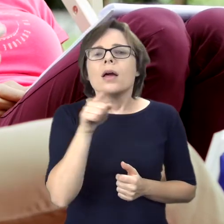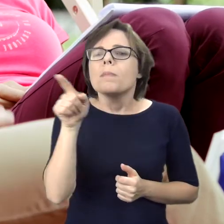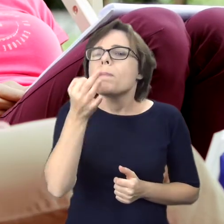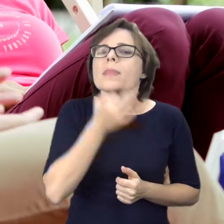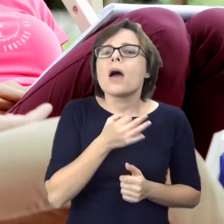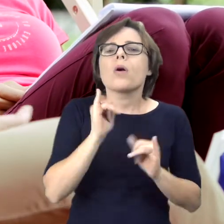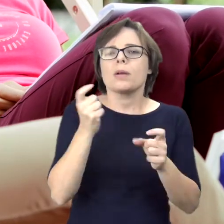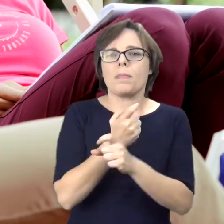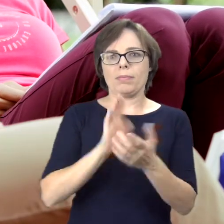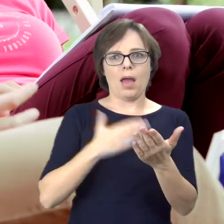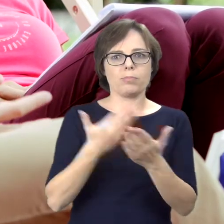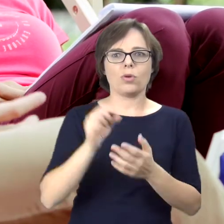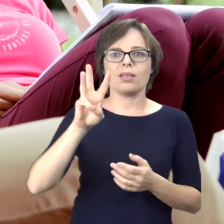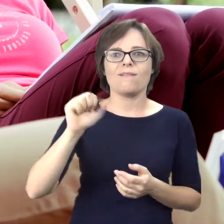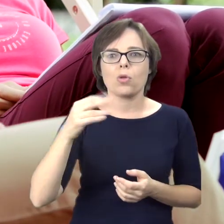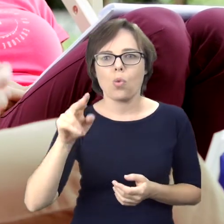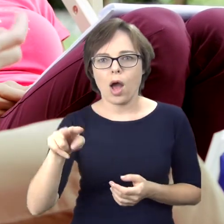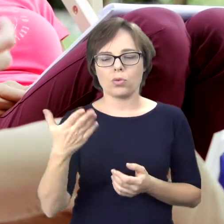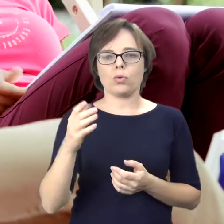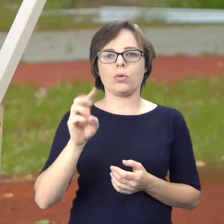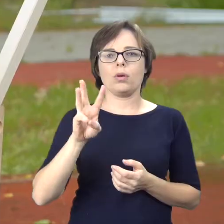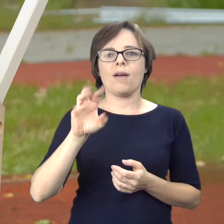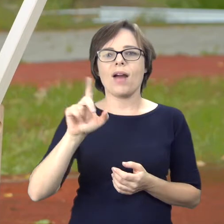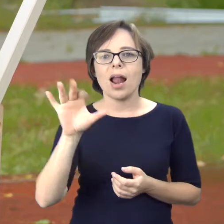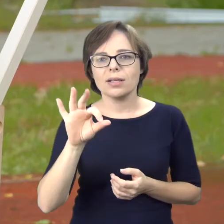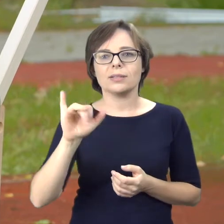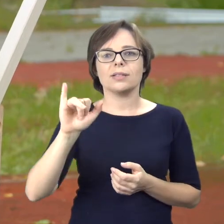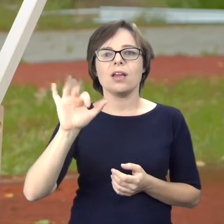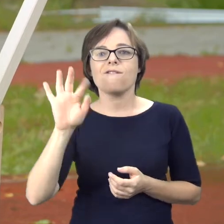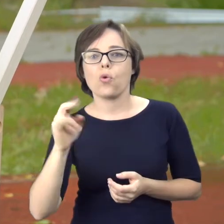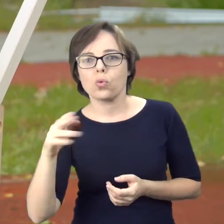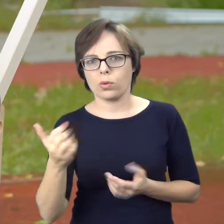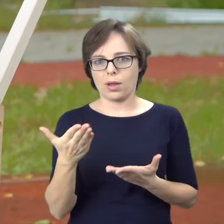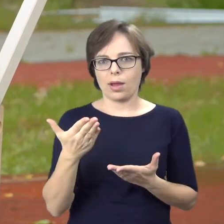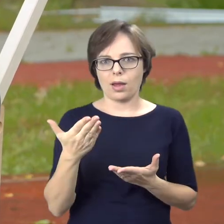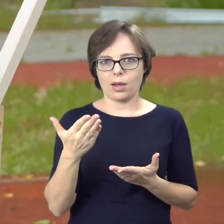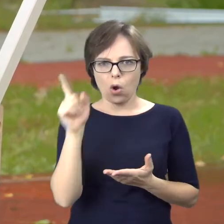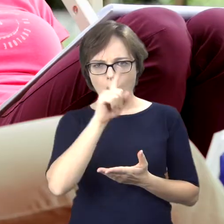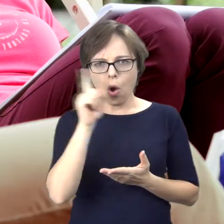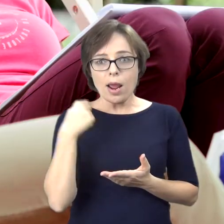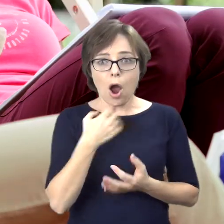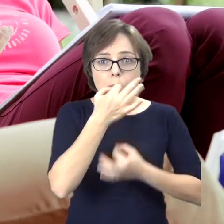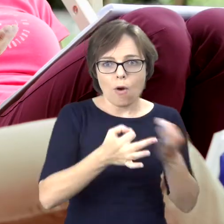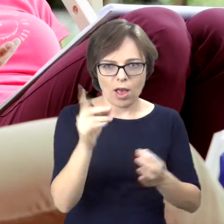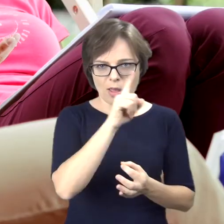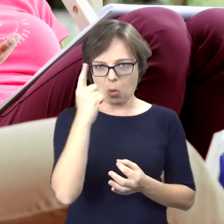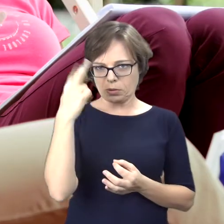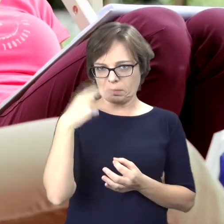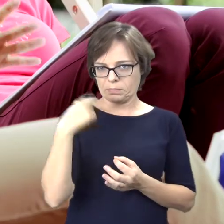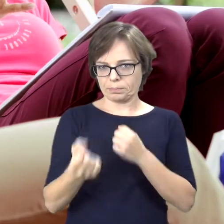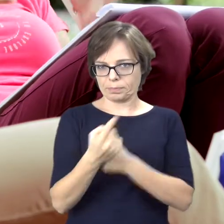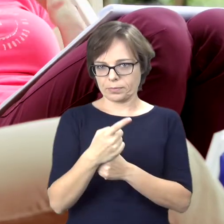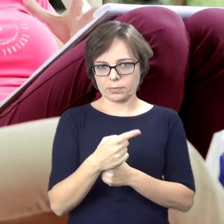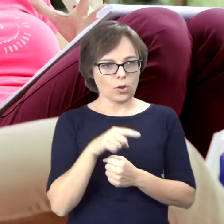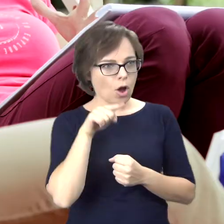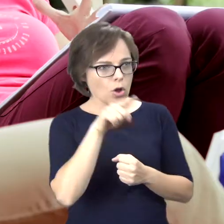takie wyspy jak Vanuatu, na przykład Niue, Wallis i Fortuna. Takie miejsca, gdzie w ogóle, wiesz, ludzie tak patrzą. To jest kraj, czy to po prostu... Tak.